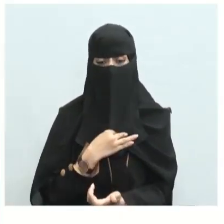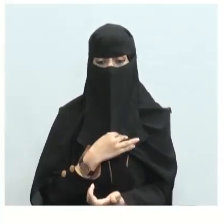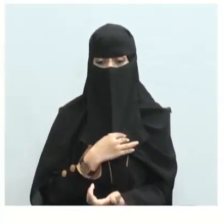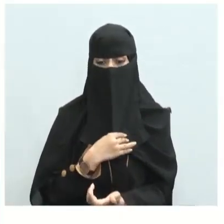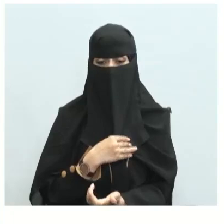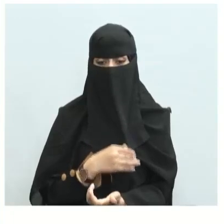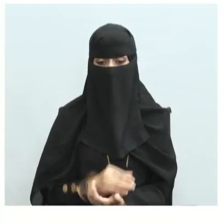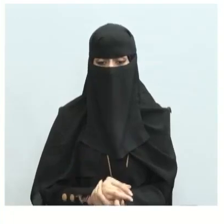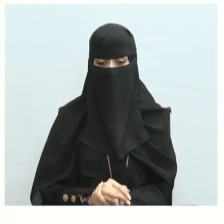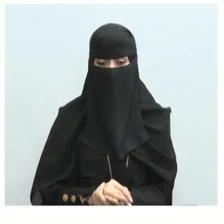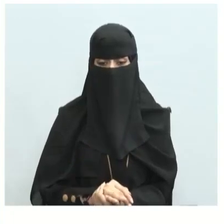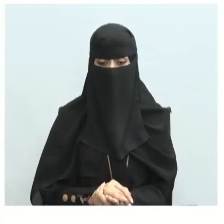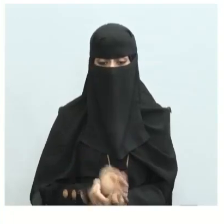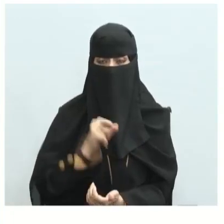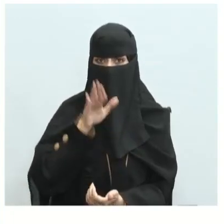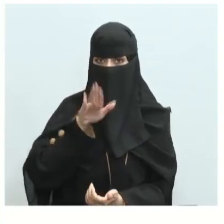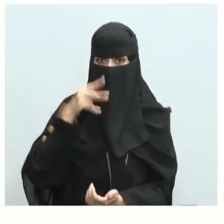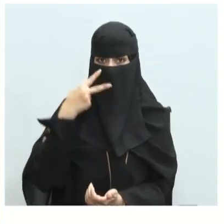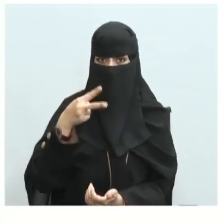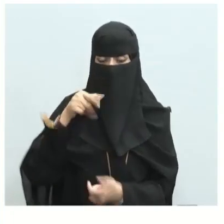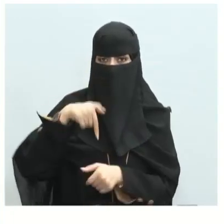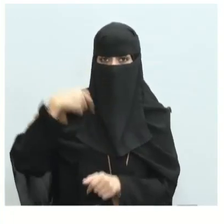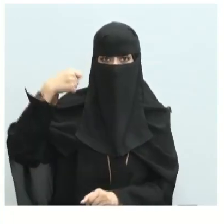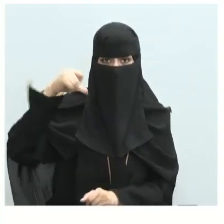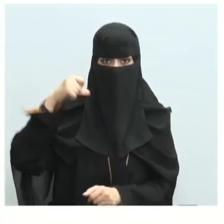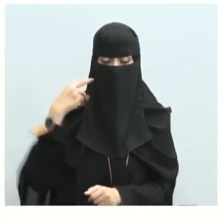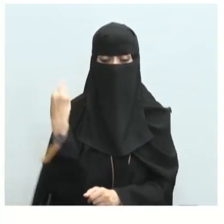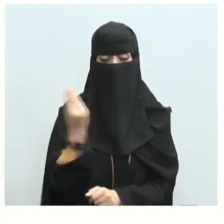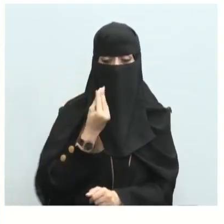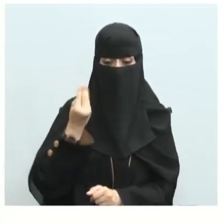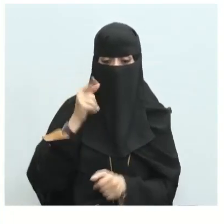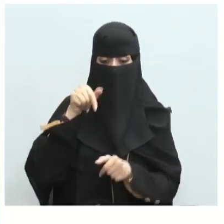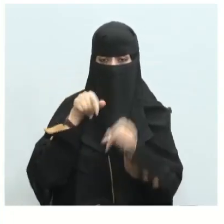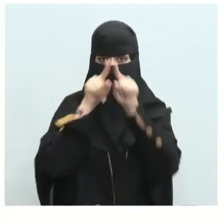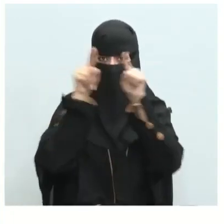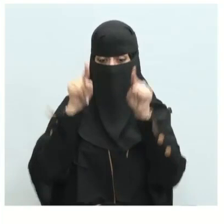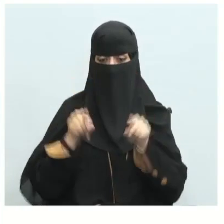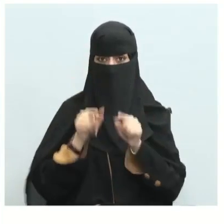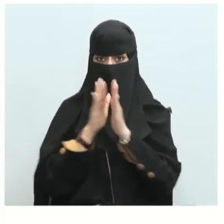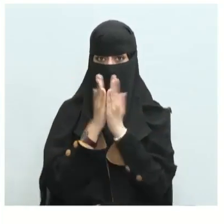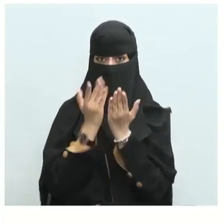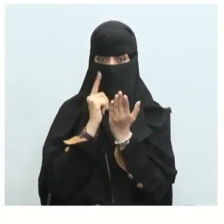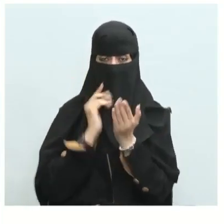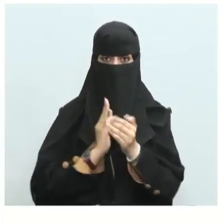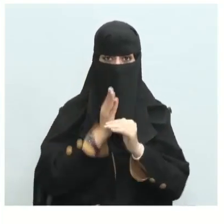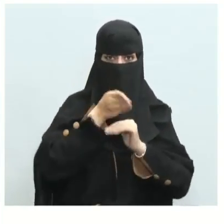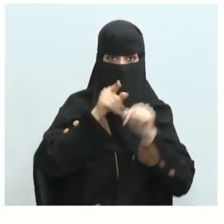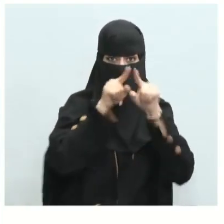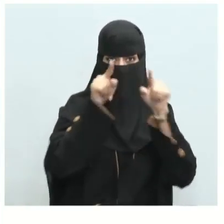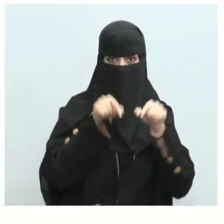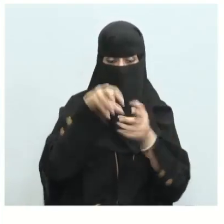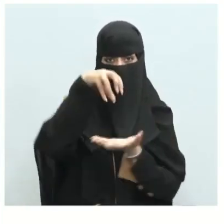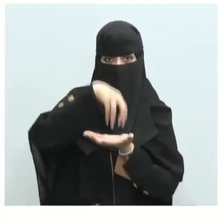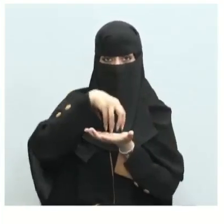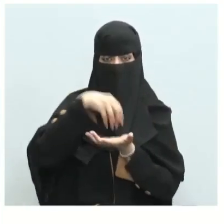السياحي هذه موجوده لديكم في الكتاب دخول على موقع